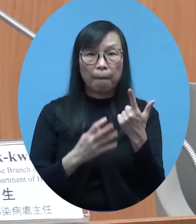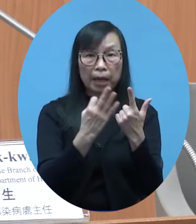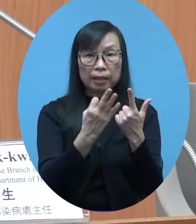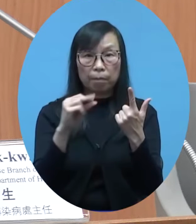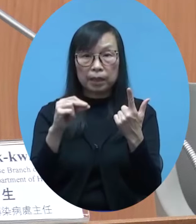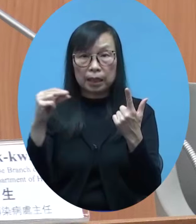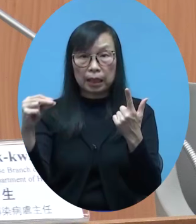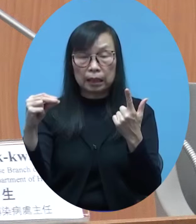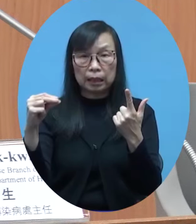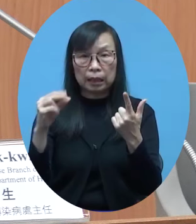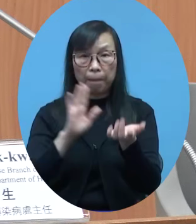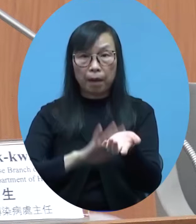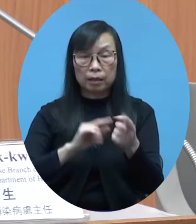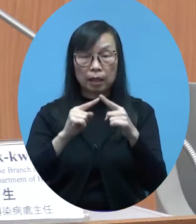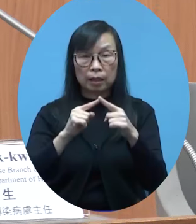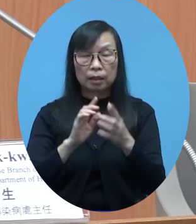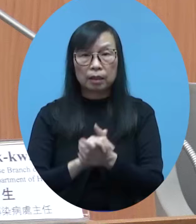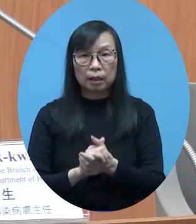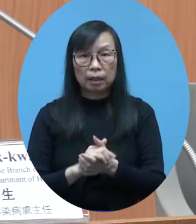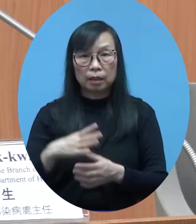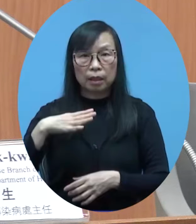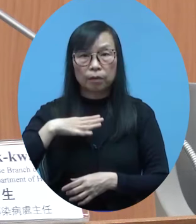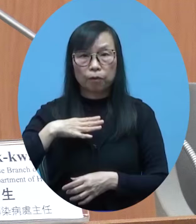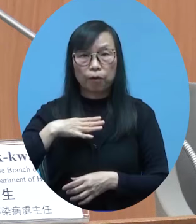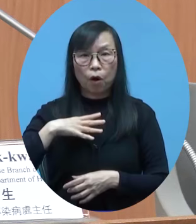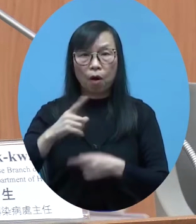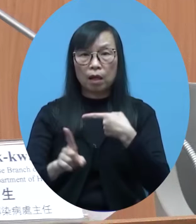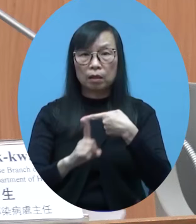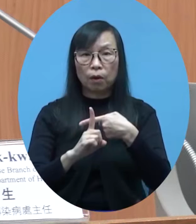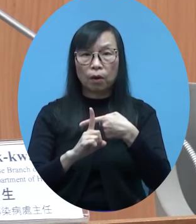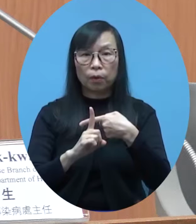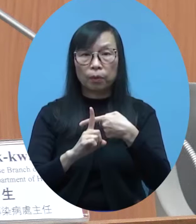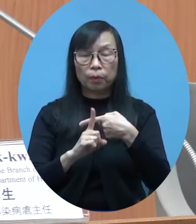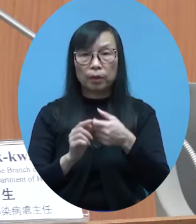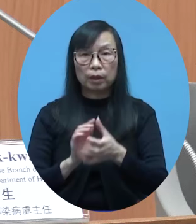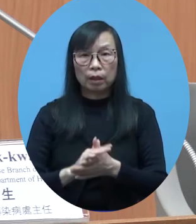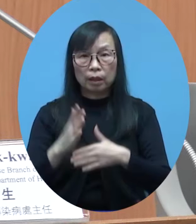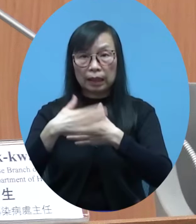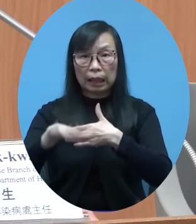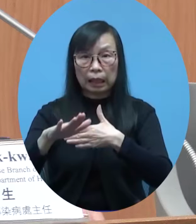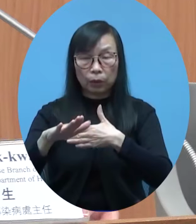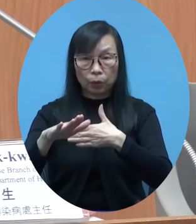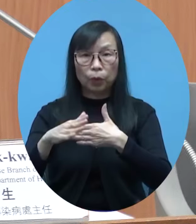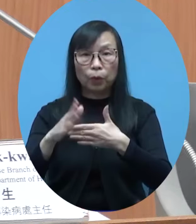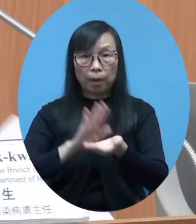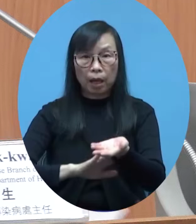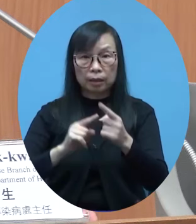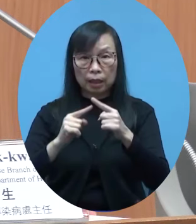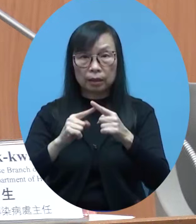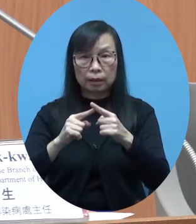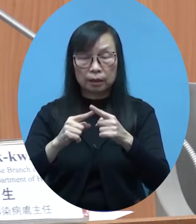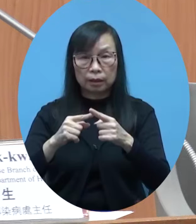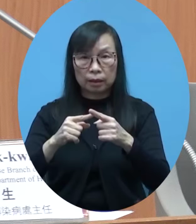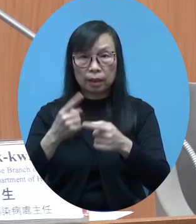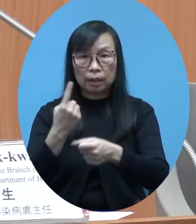8377咧號病人咧，其實情況咧就係危殆嘅。咁其餘嗰啲即係病人咧，暫時我手